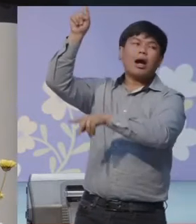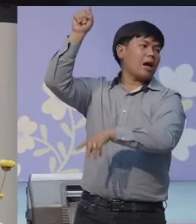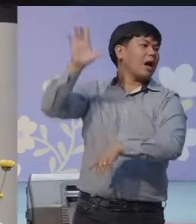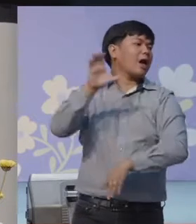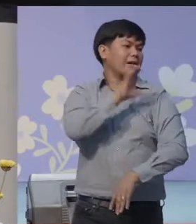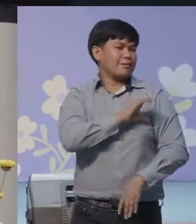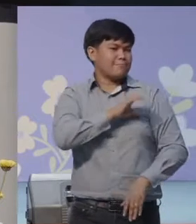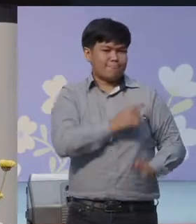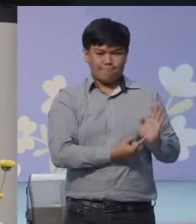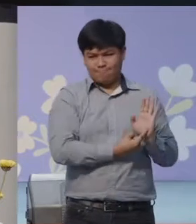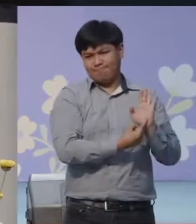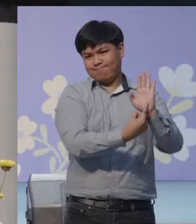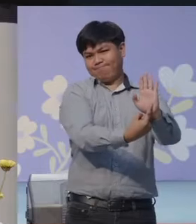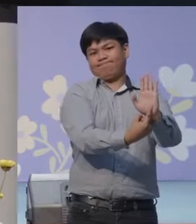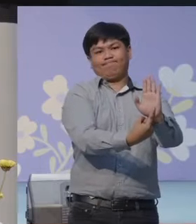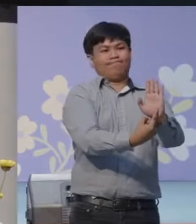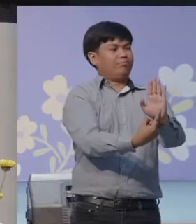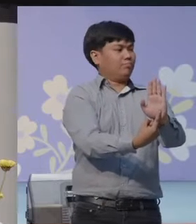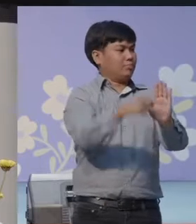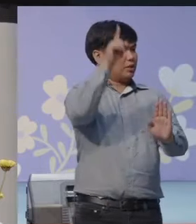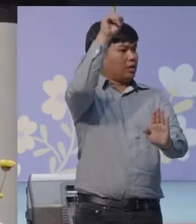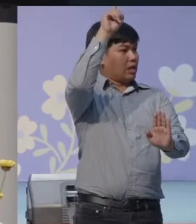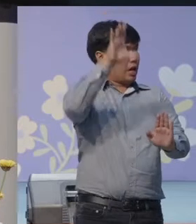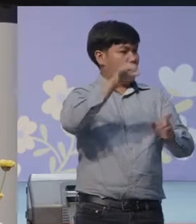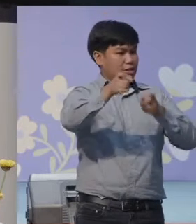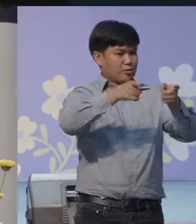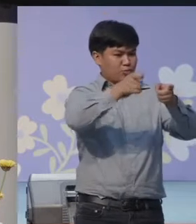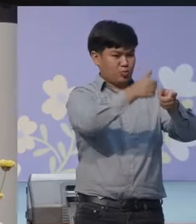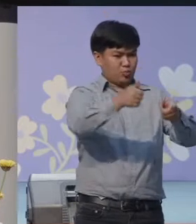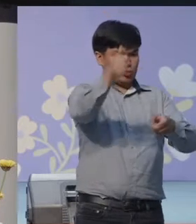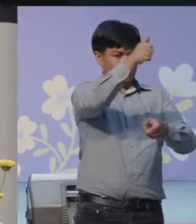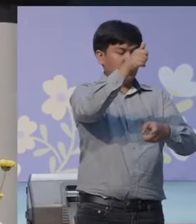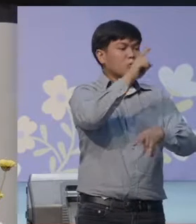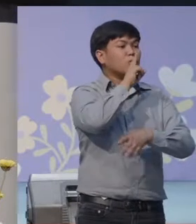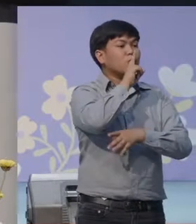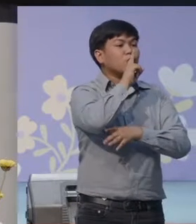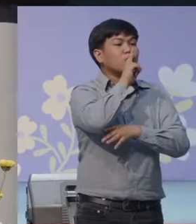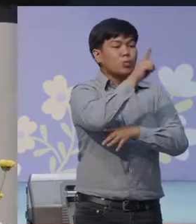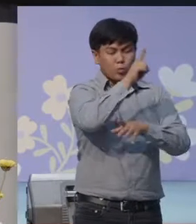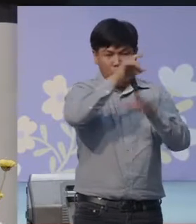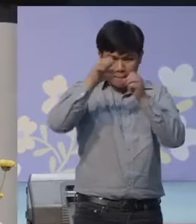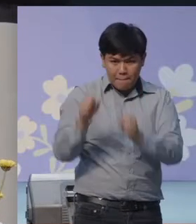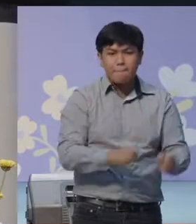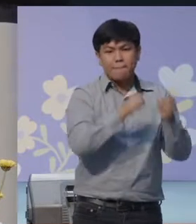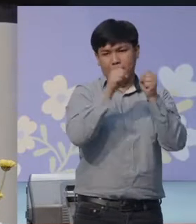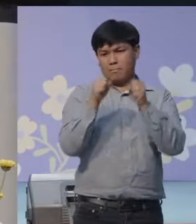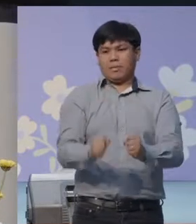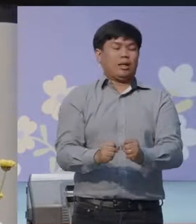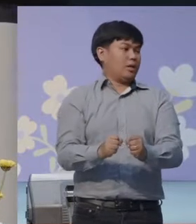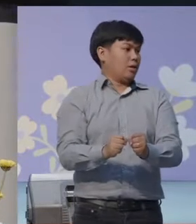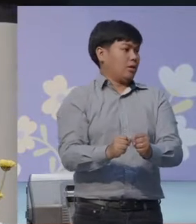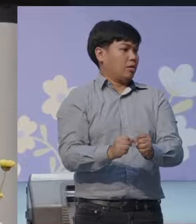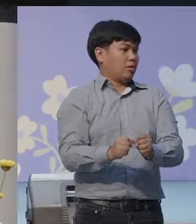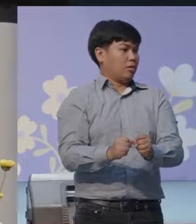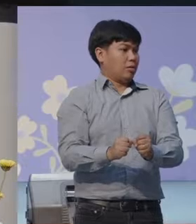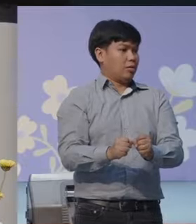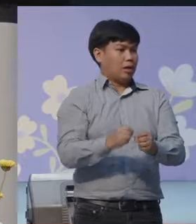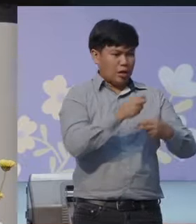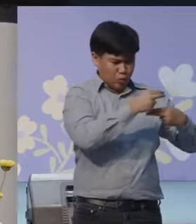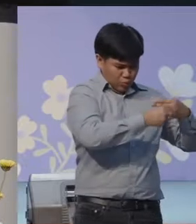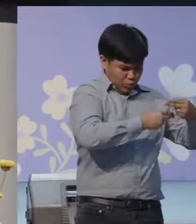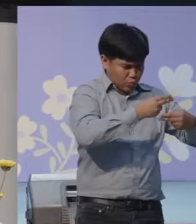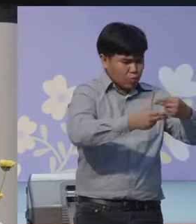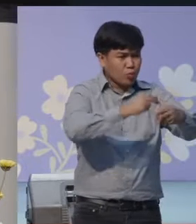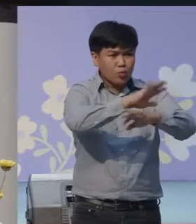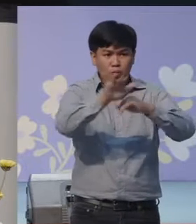Ang Panginoon, ang kataas-taasang Panginoon ay tunay na makapangyarihan sa kasaysayan ng